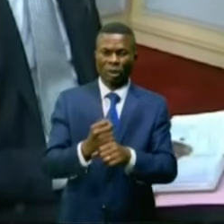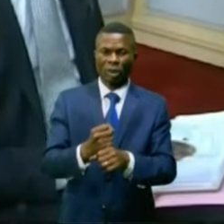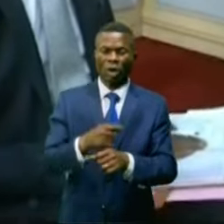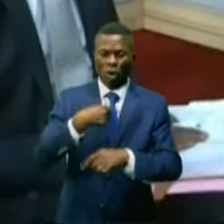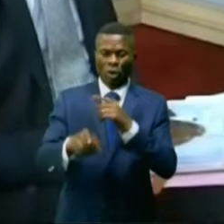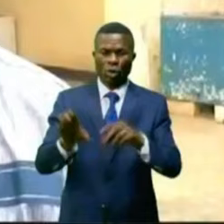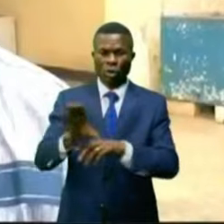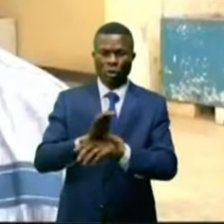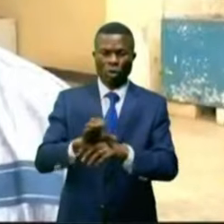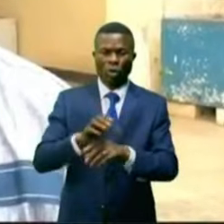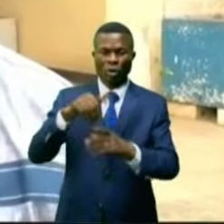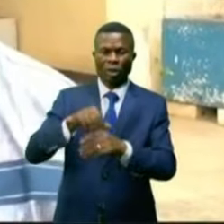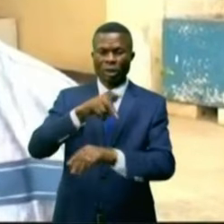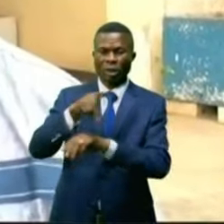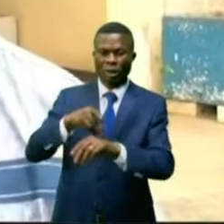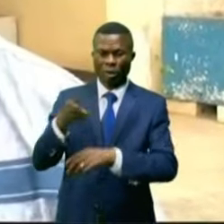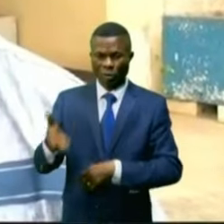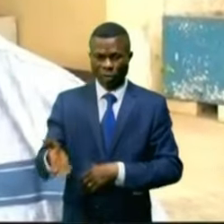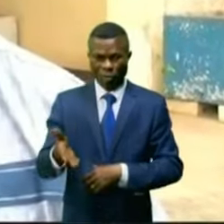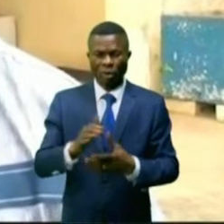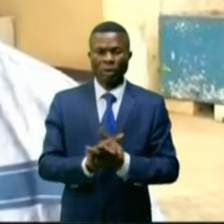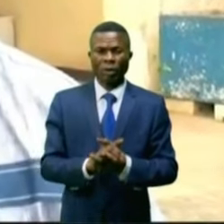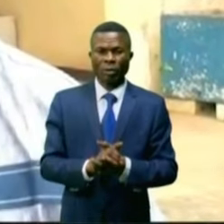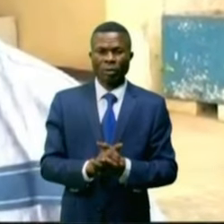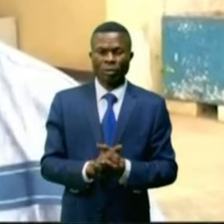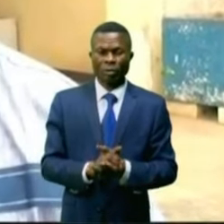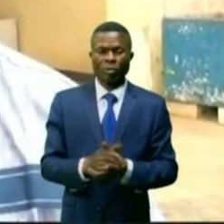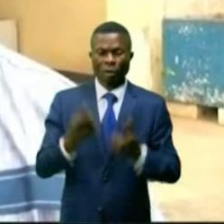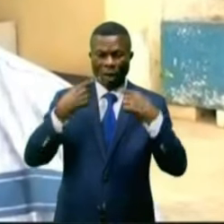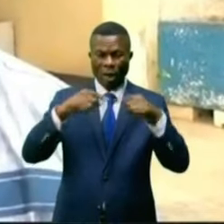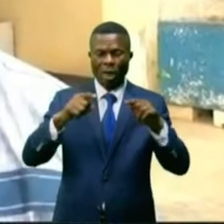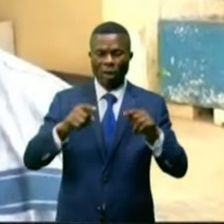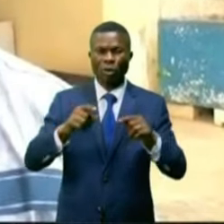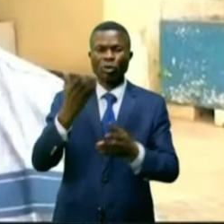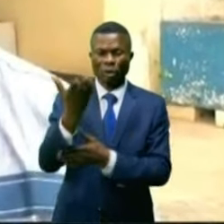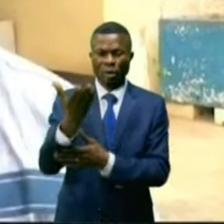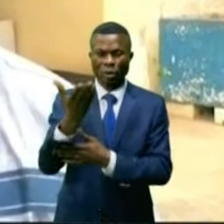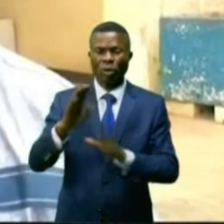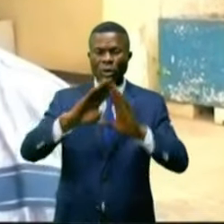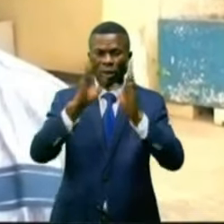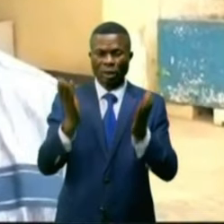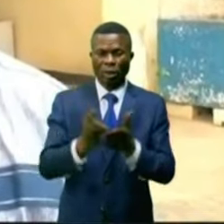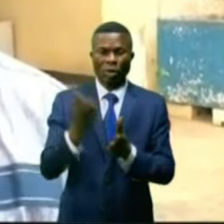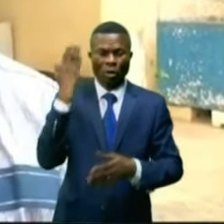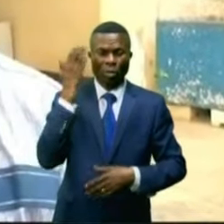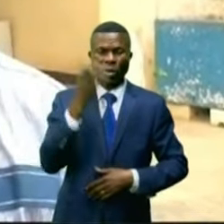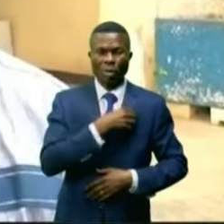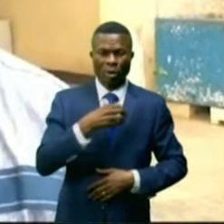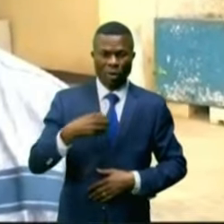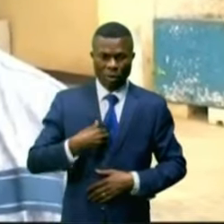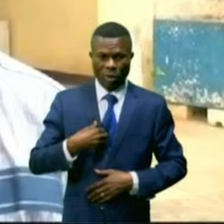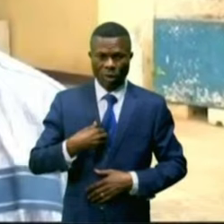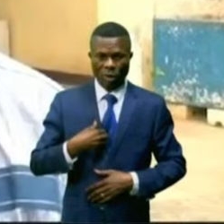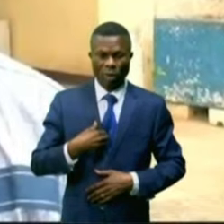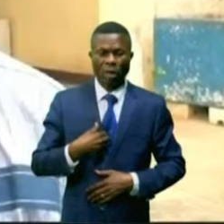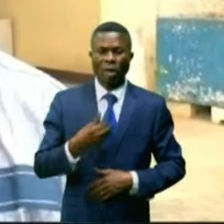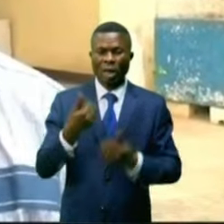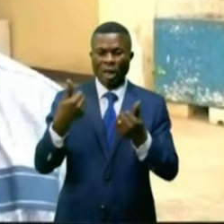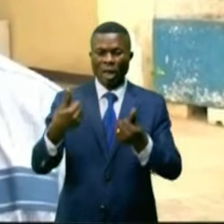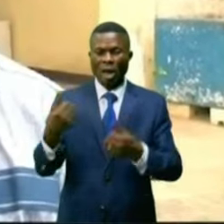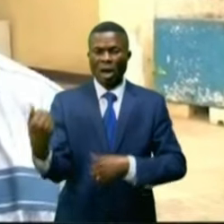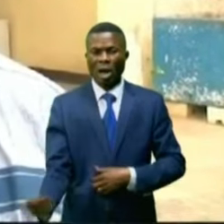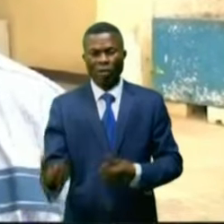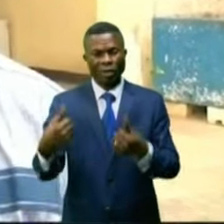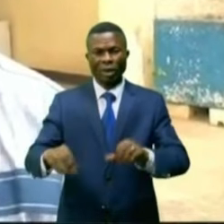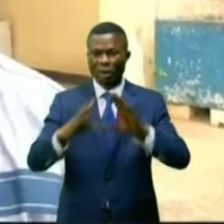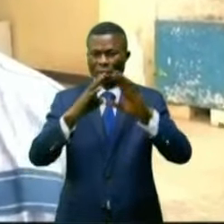cours en province. Nous voulons lancer un appel vraiment à tous les parents d'abord pour qu'aucun enfant ne soit